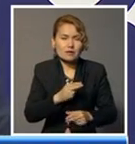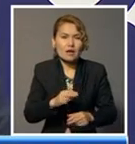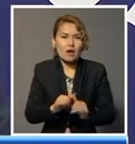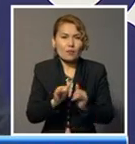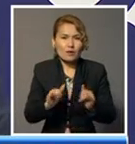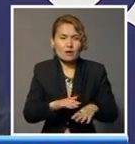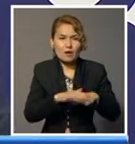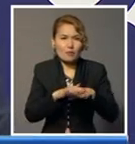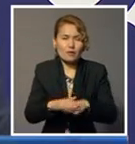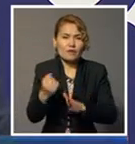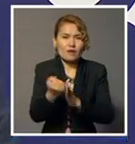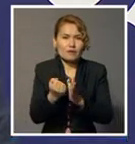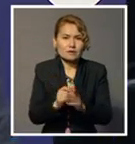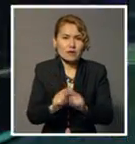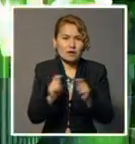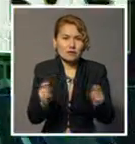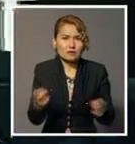Ең бастысы виза ашылса болды.